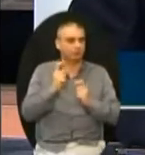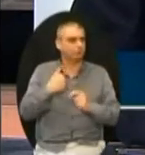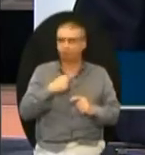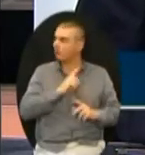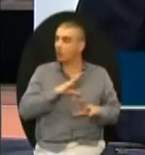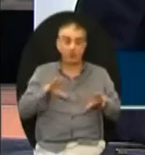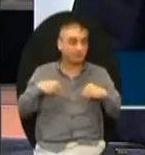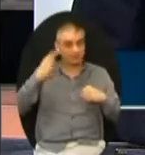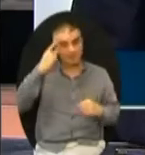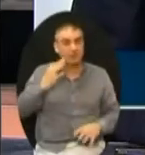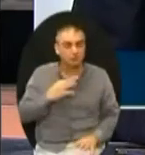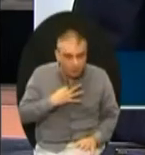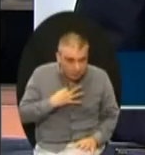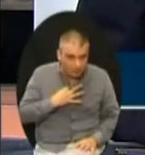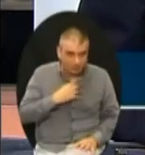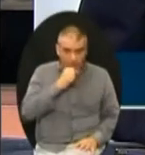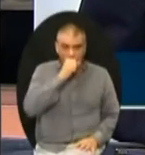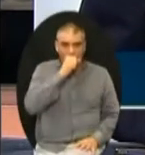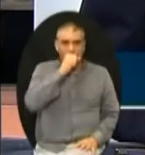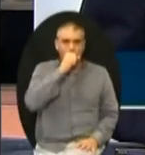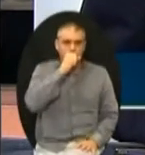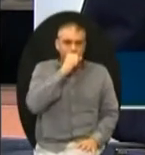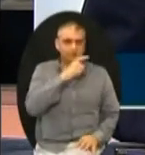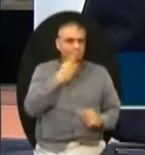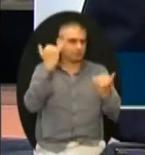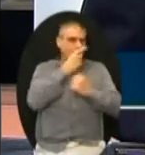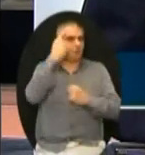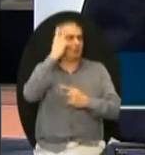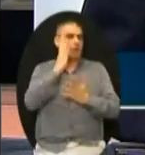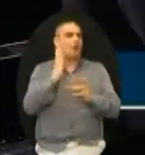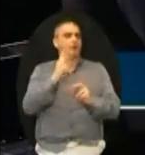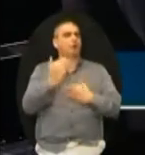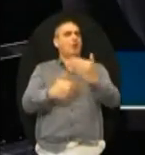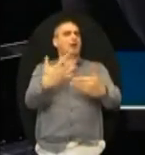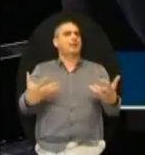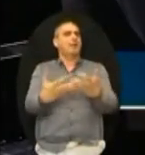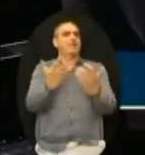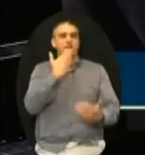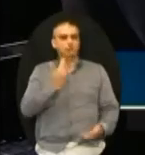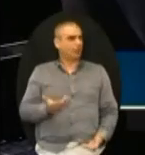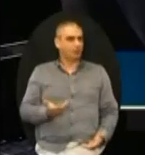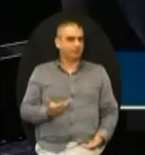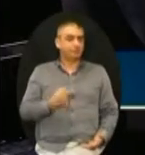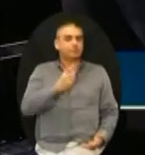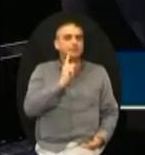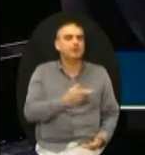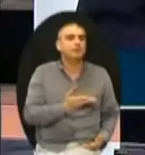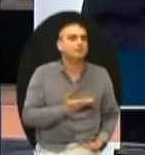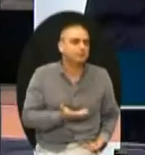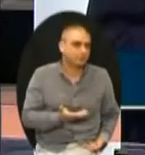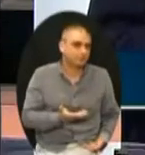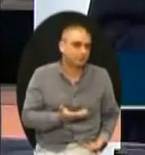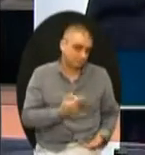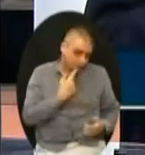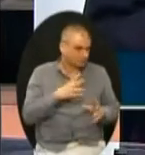שחולקים לגמרי על דעתי, בטעות, הם חושבים שהם מקדמים ככה את ענייני החברה. הם צריכים לקבל את העובדה שאולי